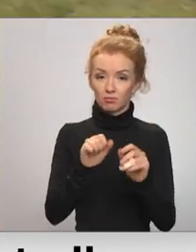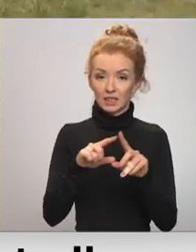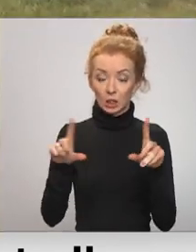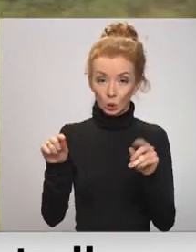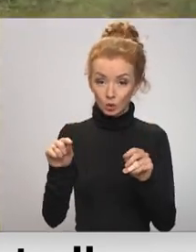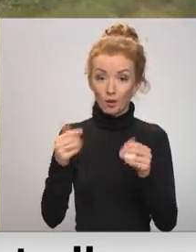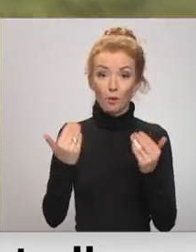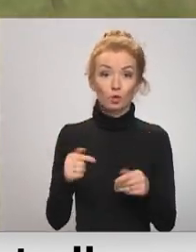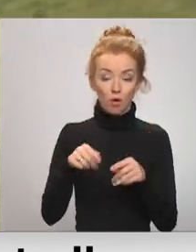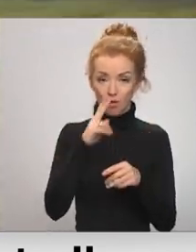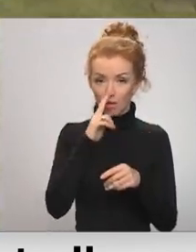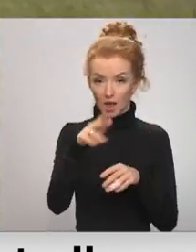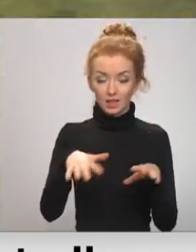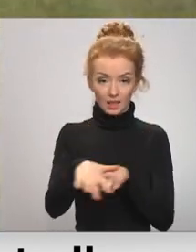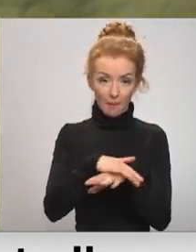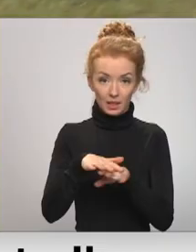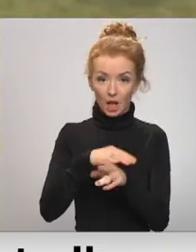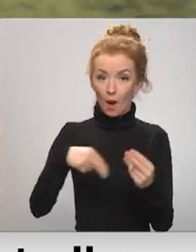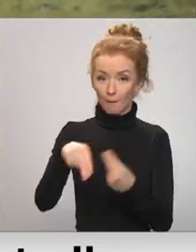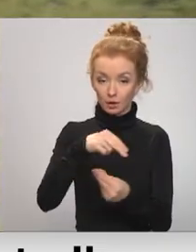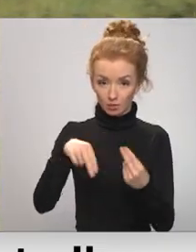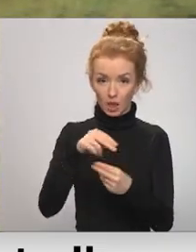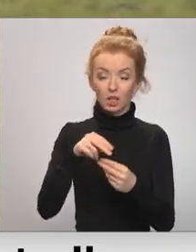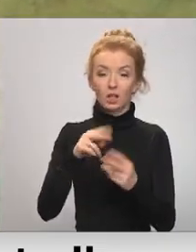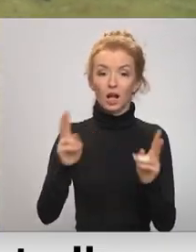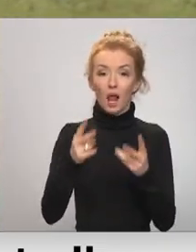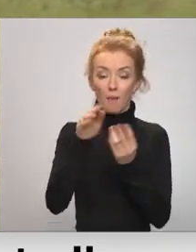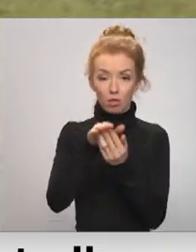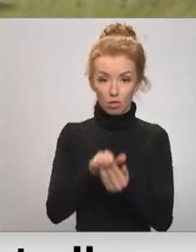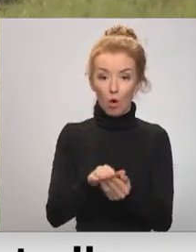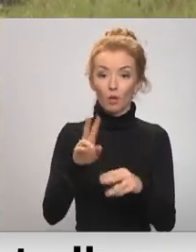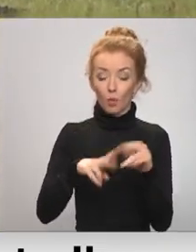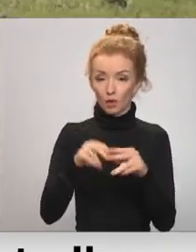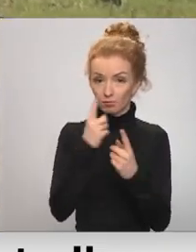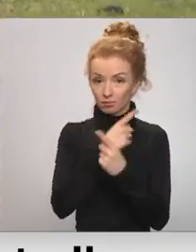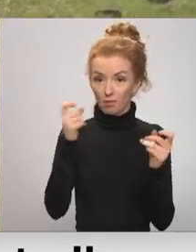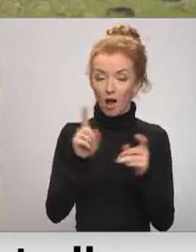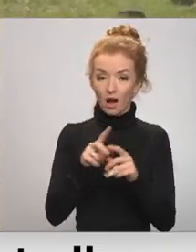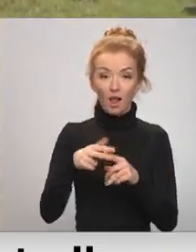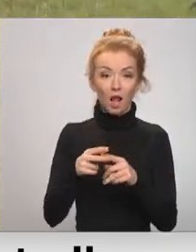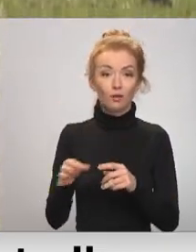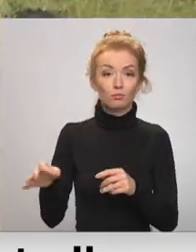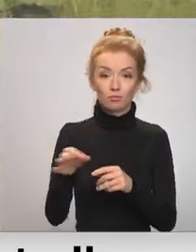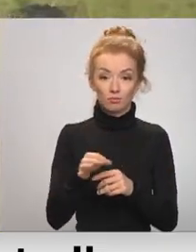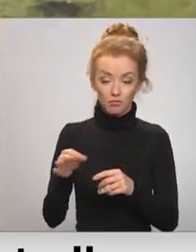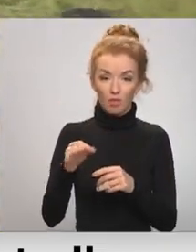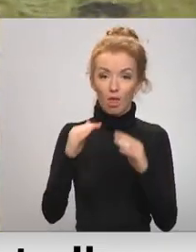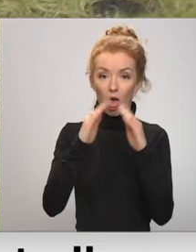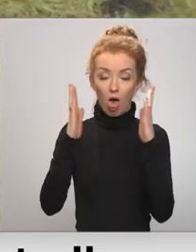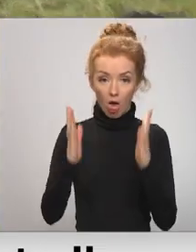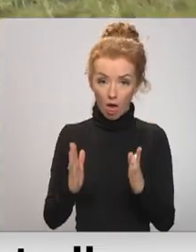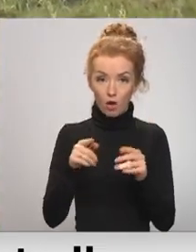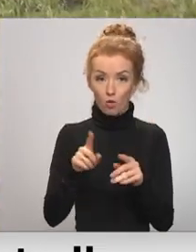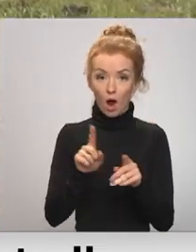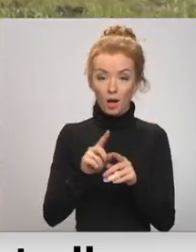institūcijās. Tikmēr šonedēļ sabiedriskā apspriešana krematoriju būvniecībai izsludināta arī Jelgavas novadā. Kulta ēku, kurā paredzēta